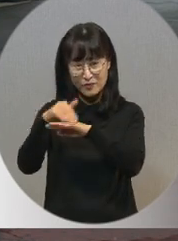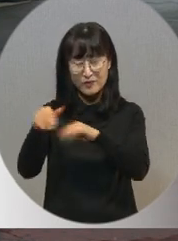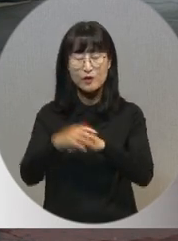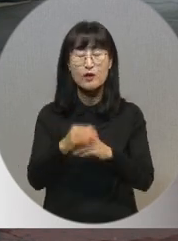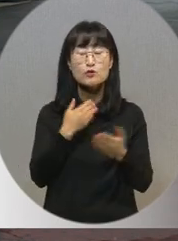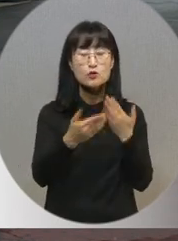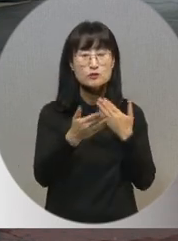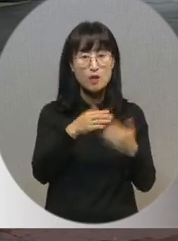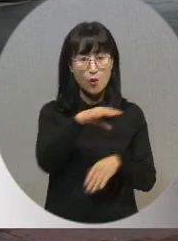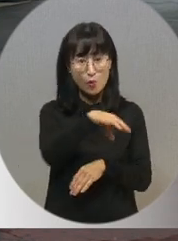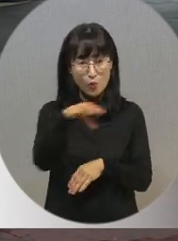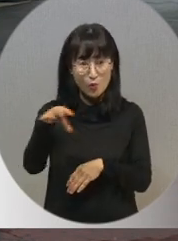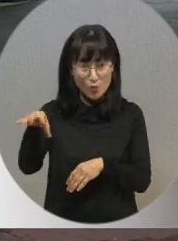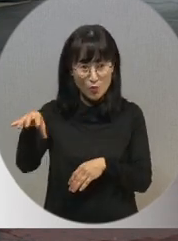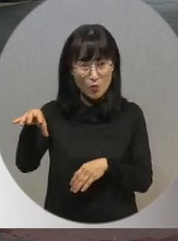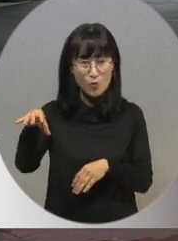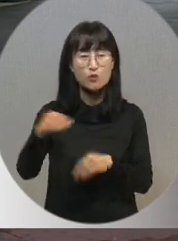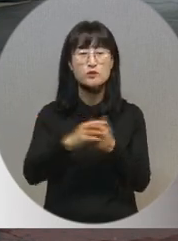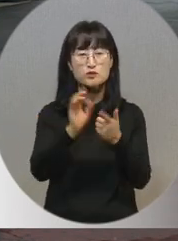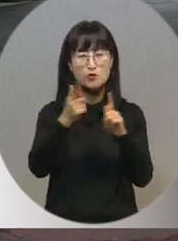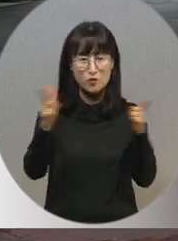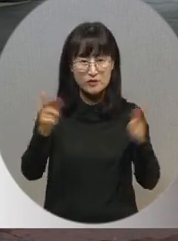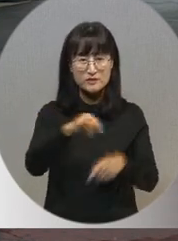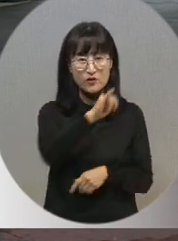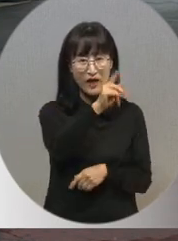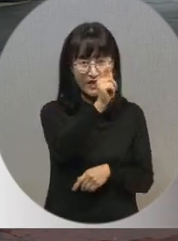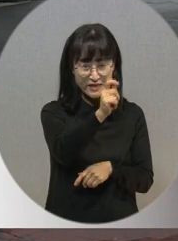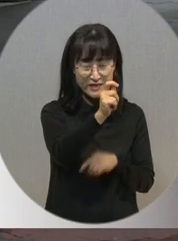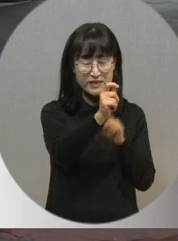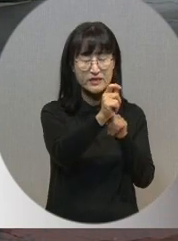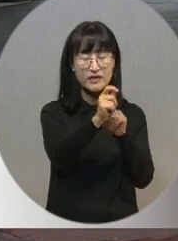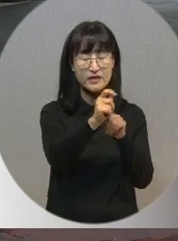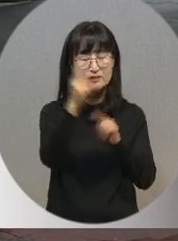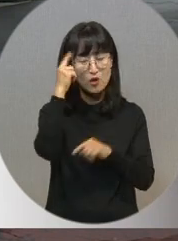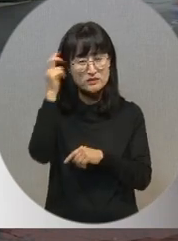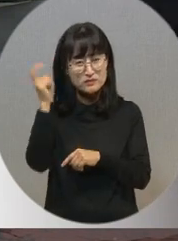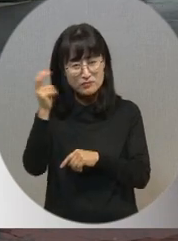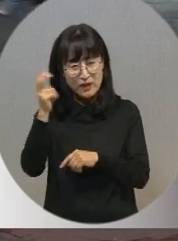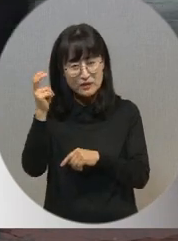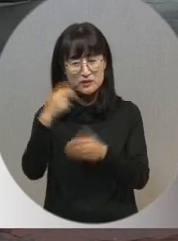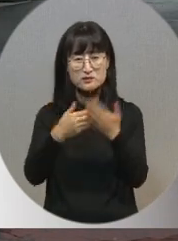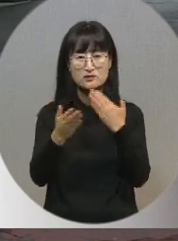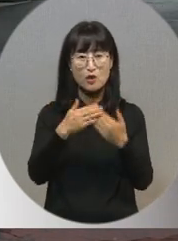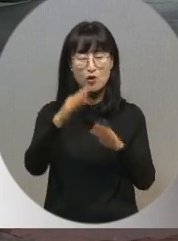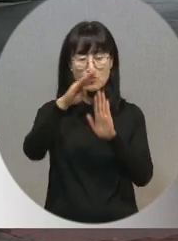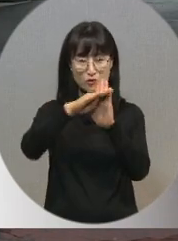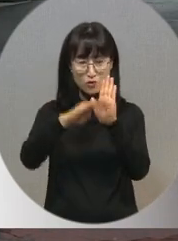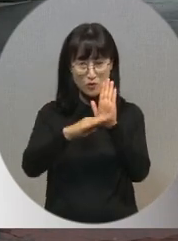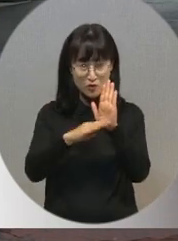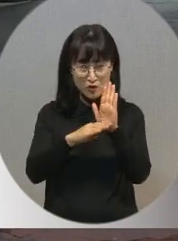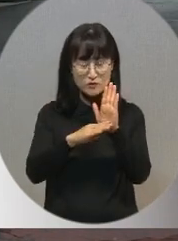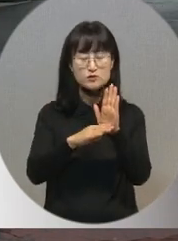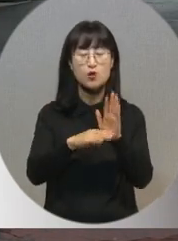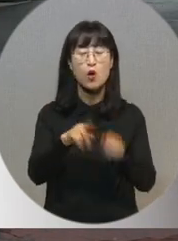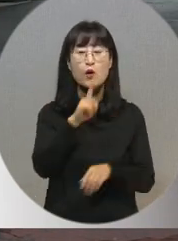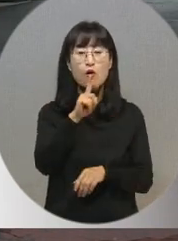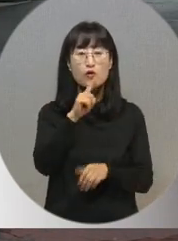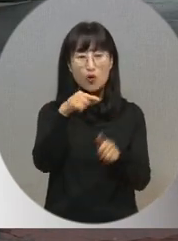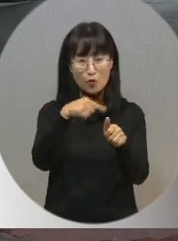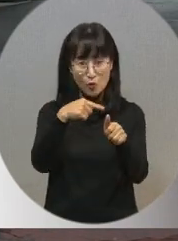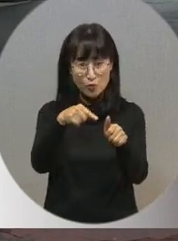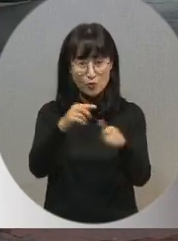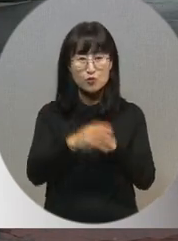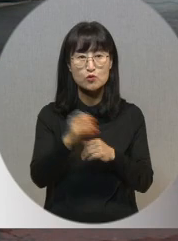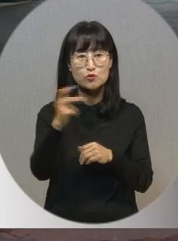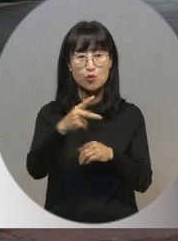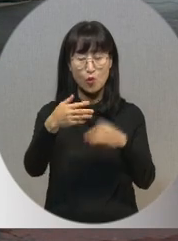공간으로 다양하게 IT를 활용한 스마트한 체험 프로그램으로 원어민 교육부터 시작해서 그다음